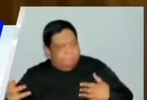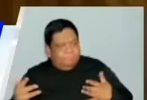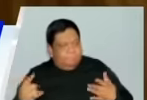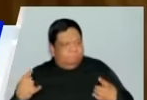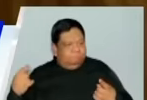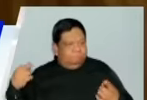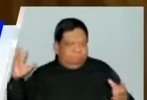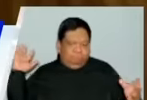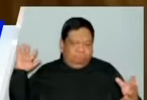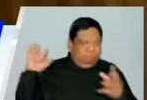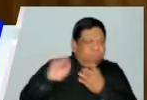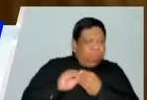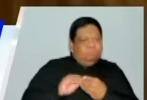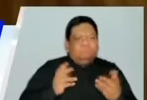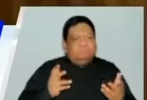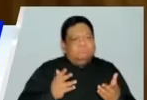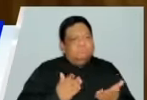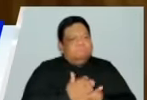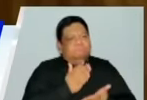luwag ay binigay po namin